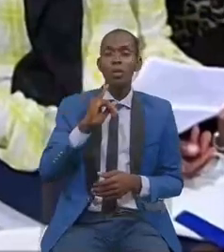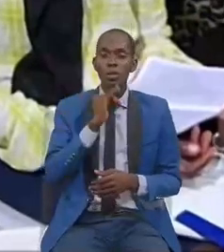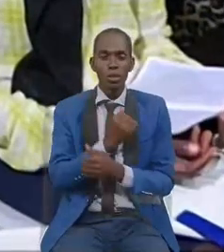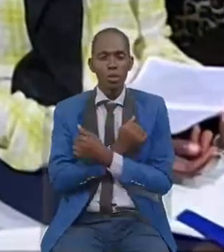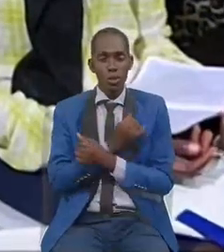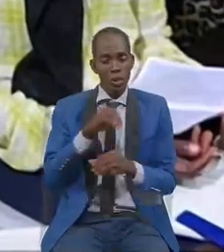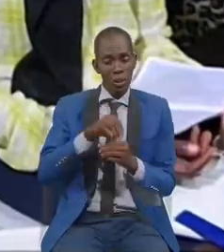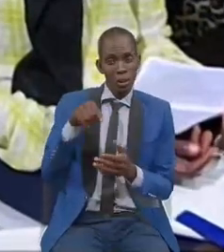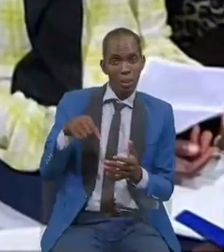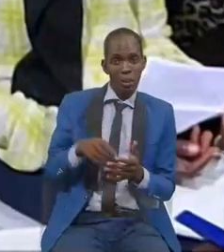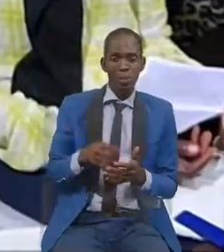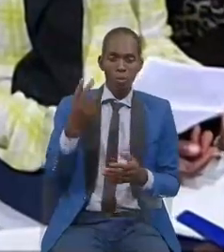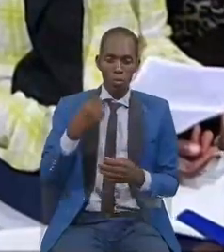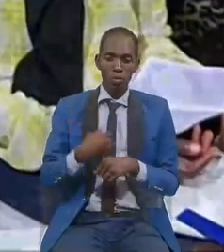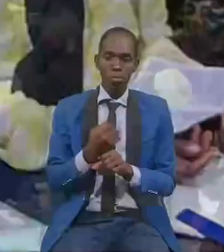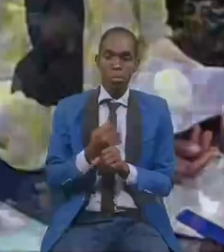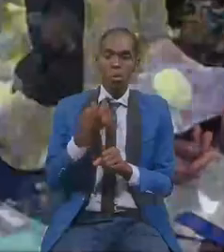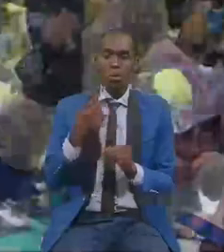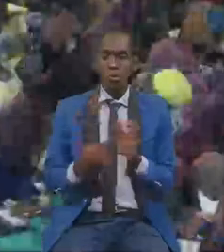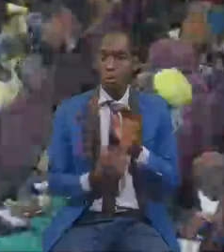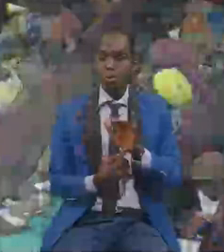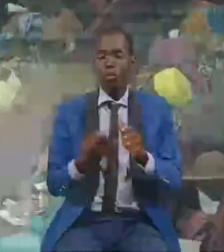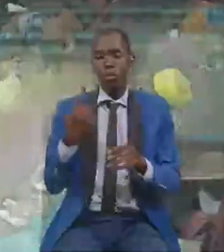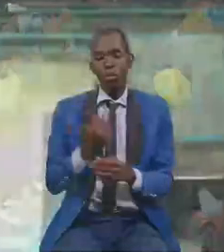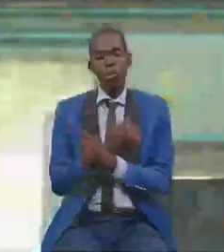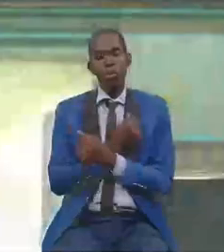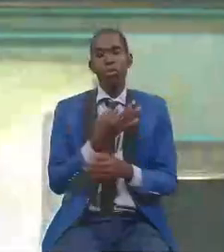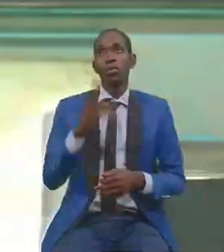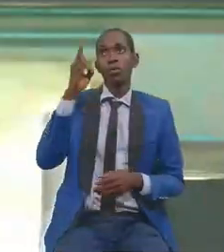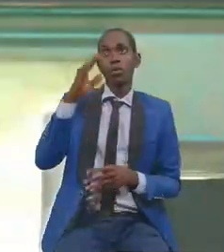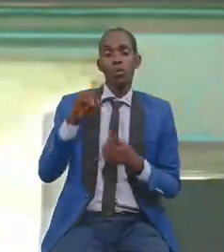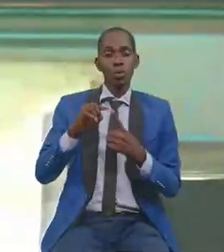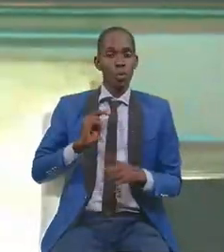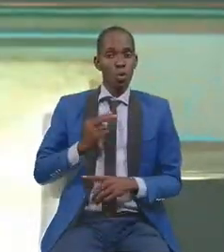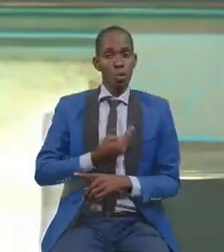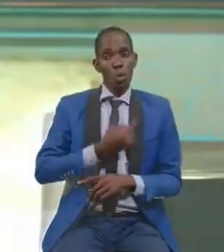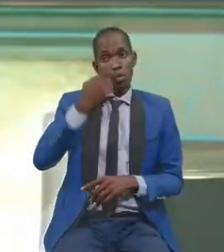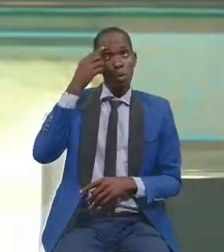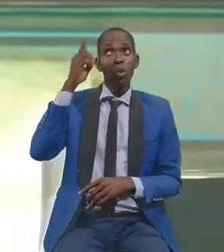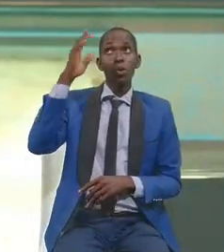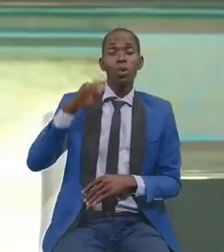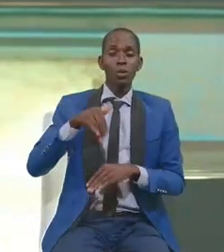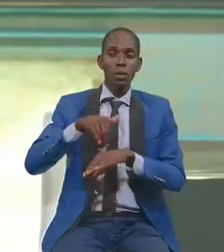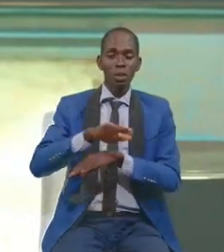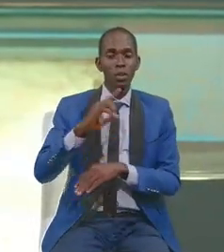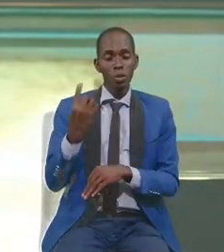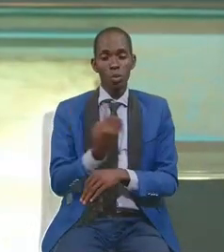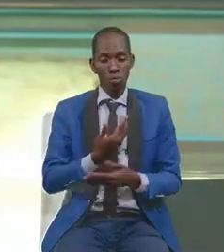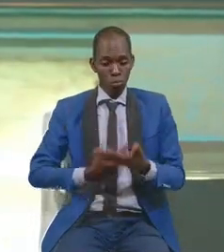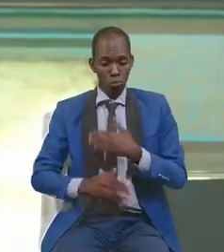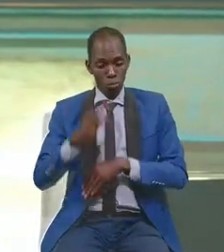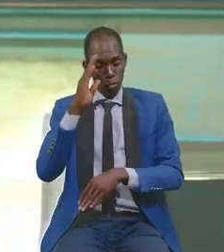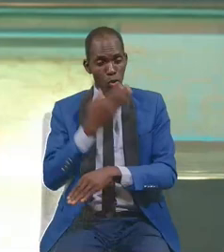manifesté envers nous en ce que Dieu a envoyé son Fils unique dans le monde afin